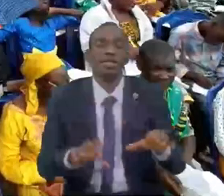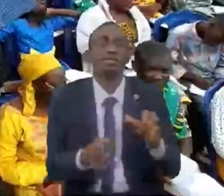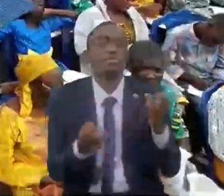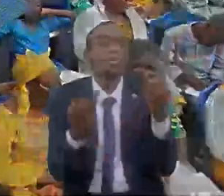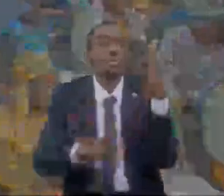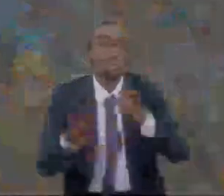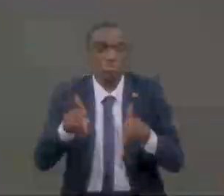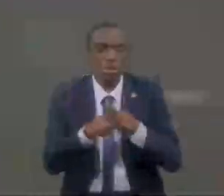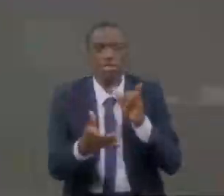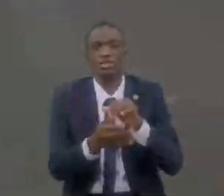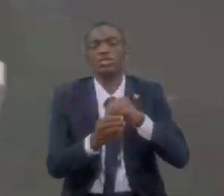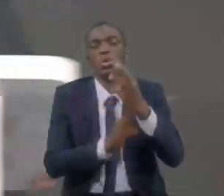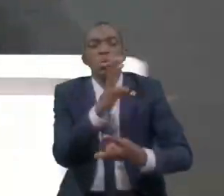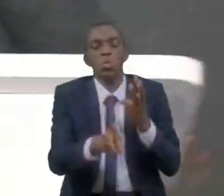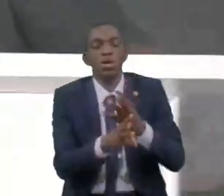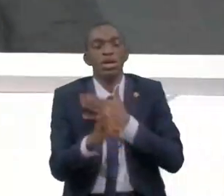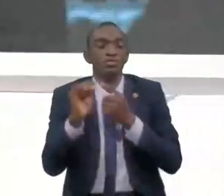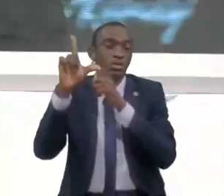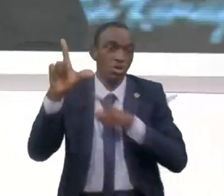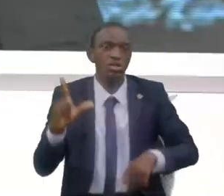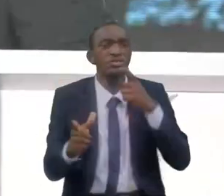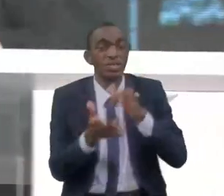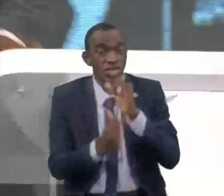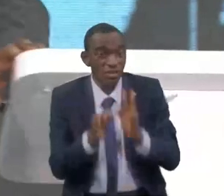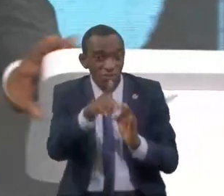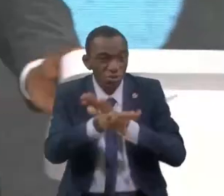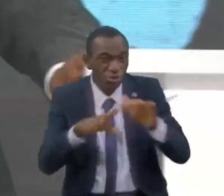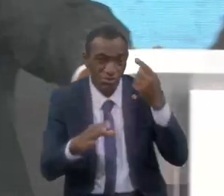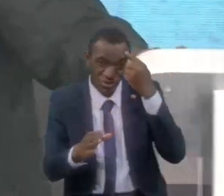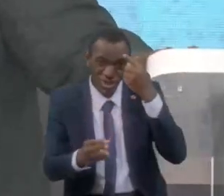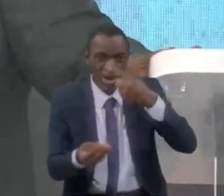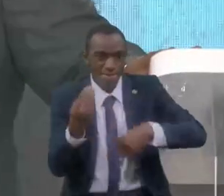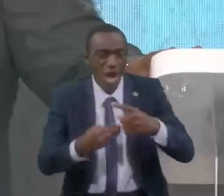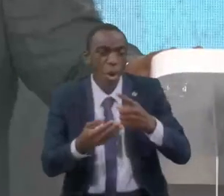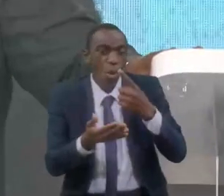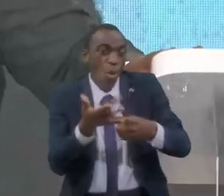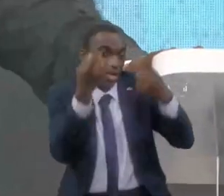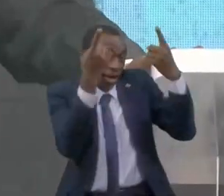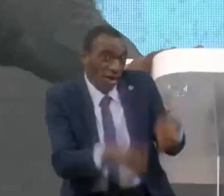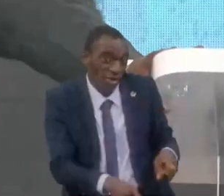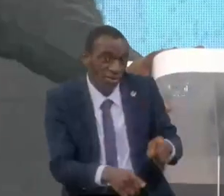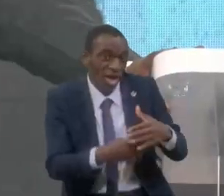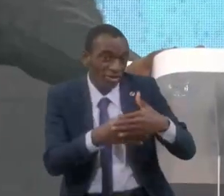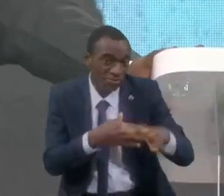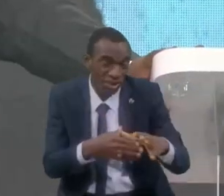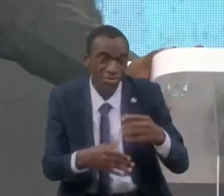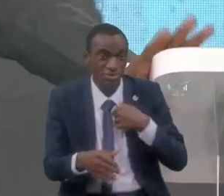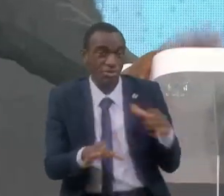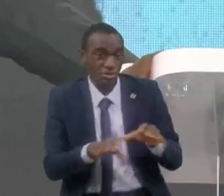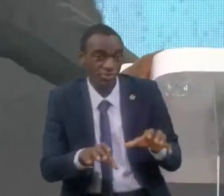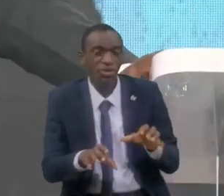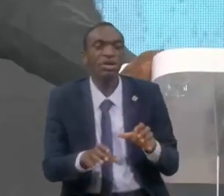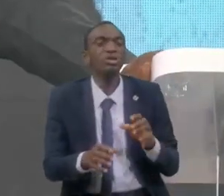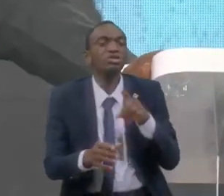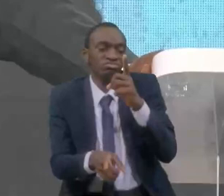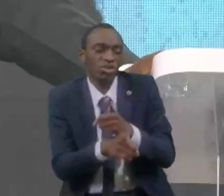monde. Le Seigneur dit, si tu ne penses pas aux conséquences de ce qui arrive, tu parles, tu sautes et tu fais ce que